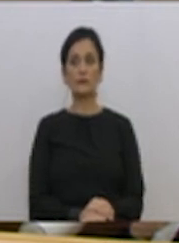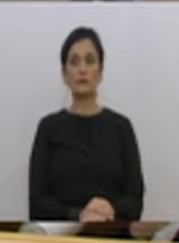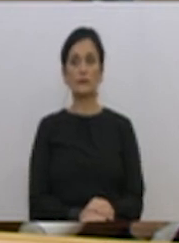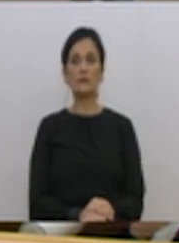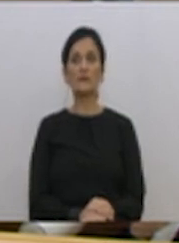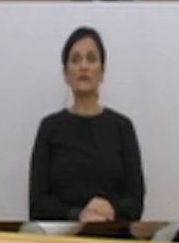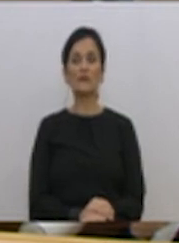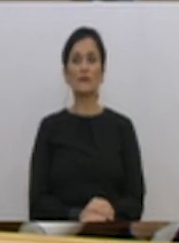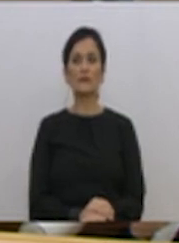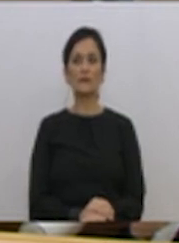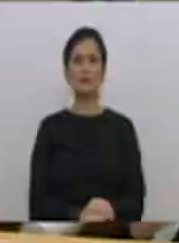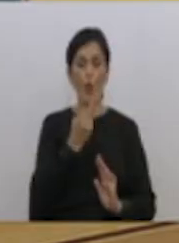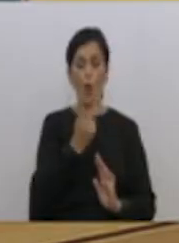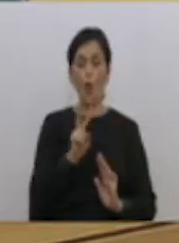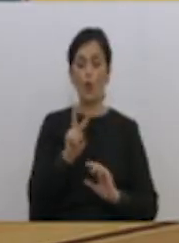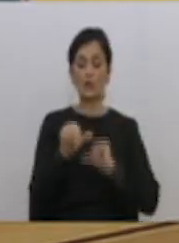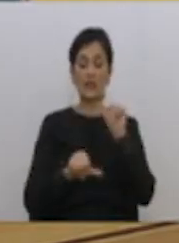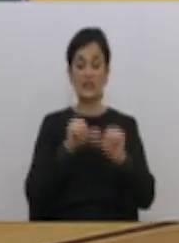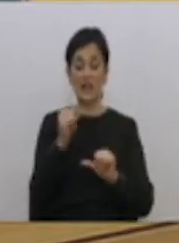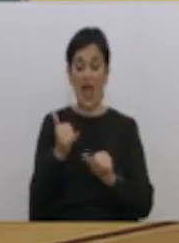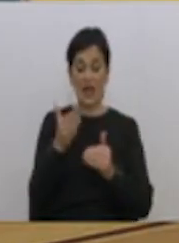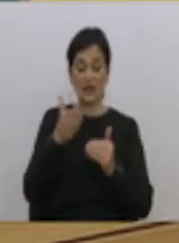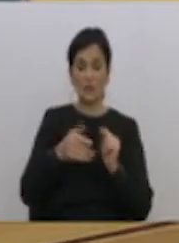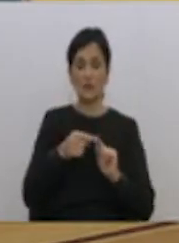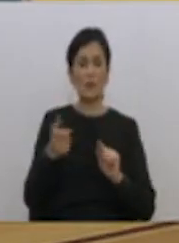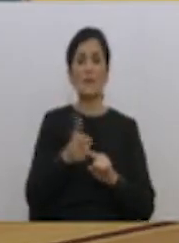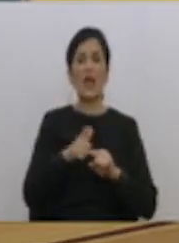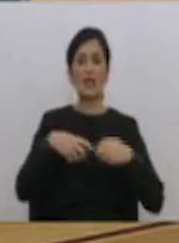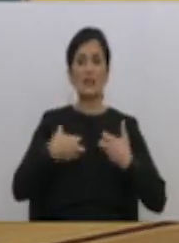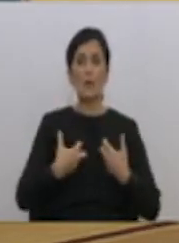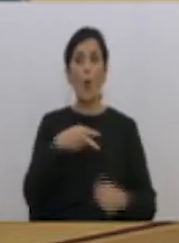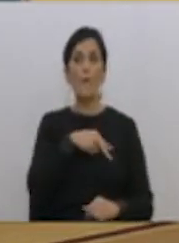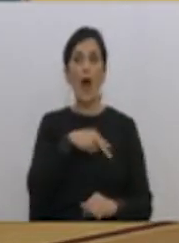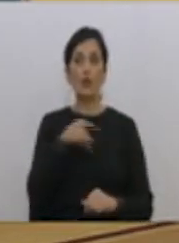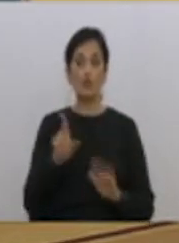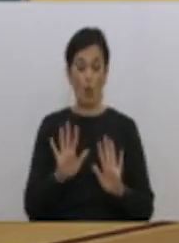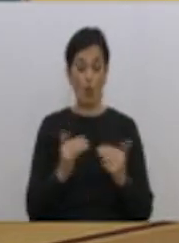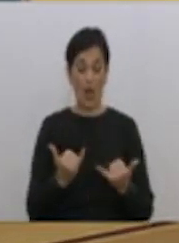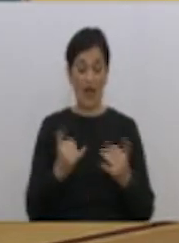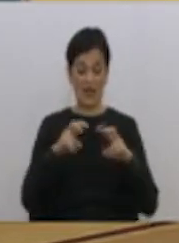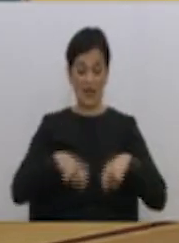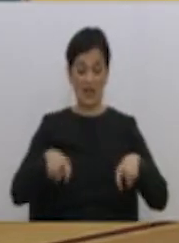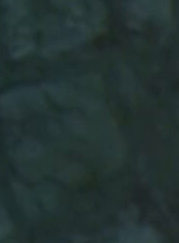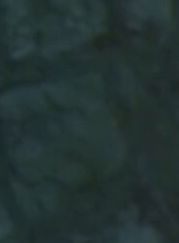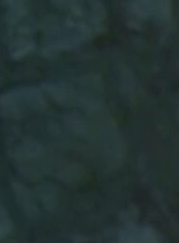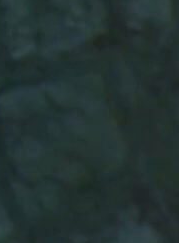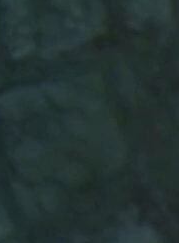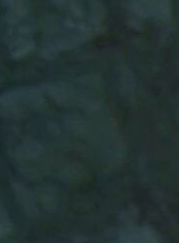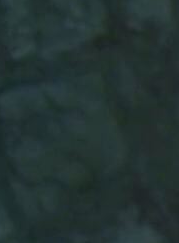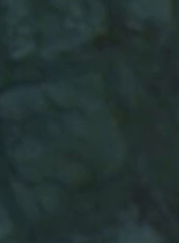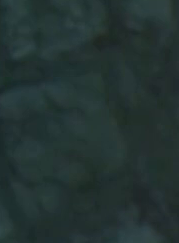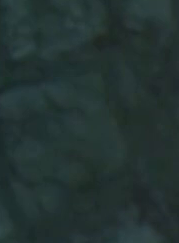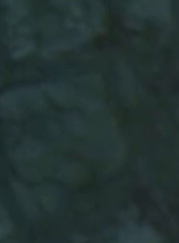țarat ghina, sa parlamento tribunii din sahal hodam tsulma, huti exiulisis maulene bigai senedet, quarum mediaze zala